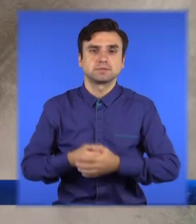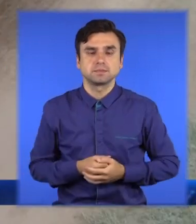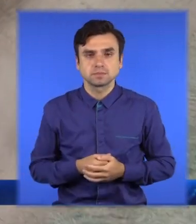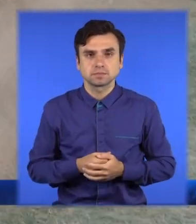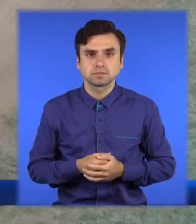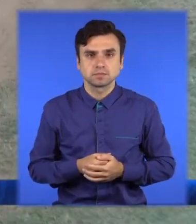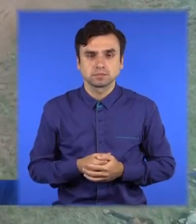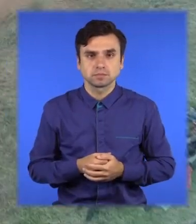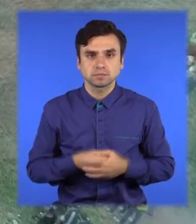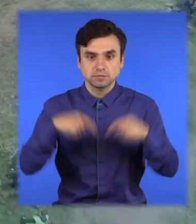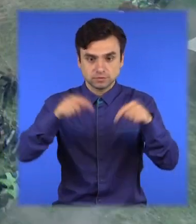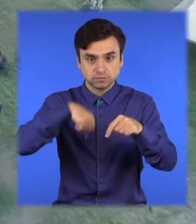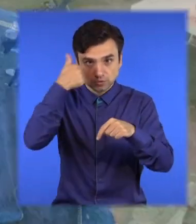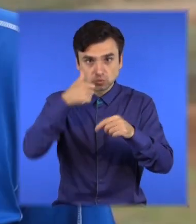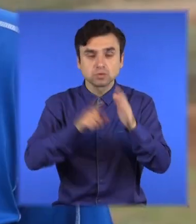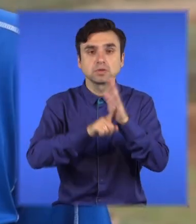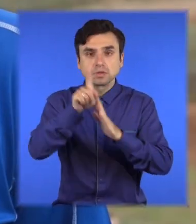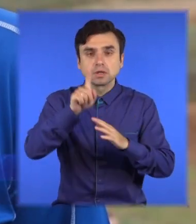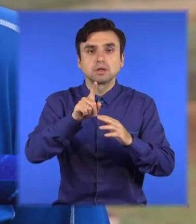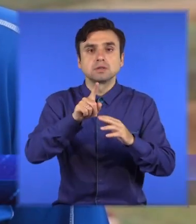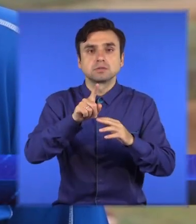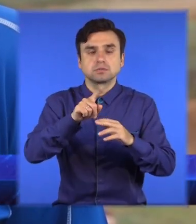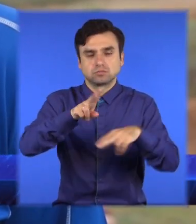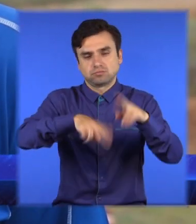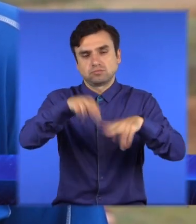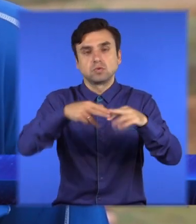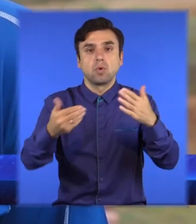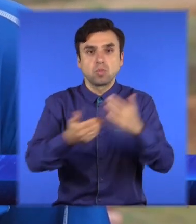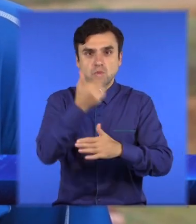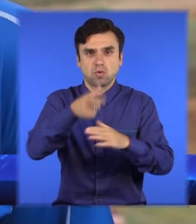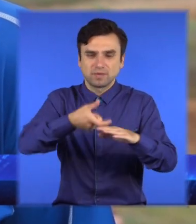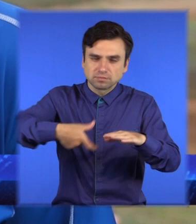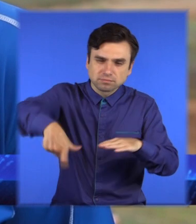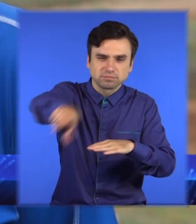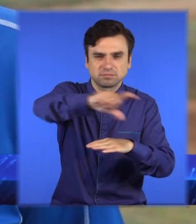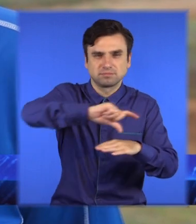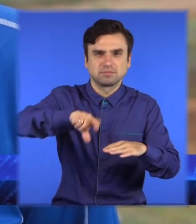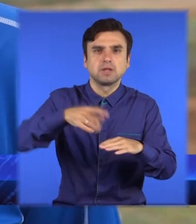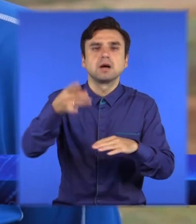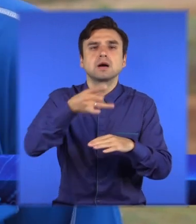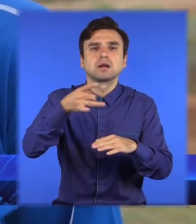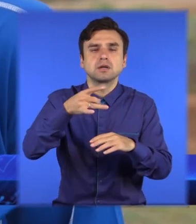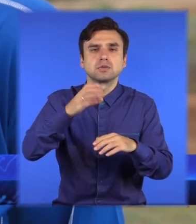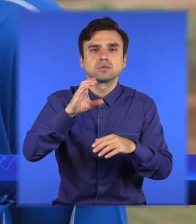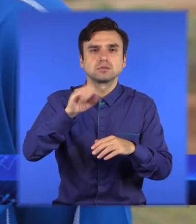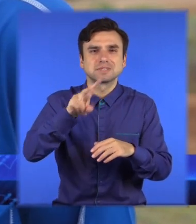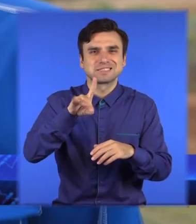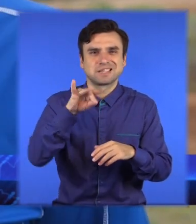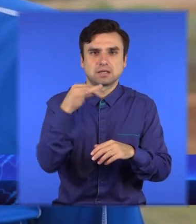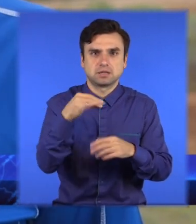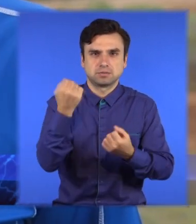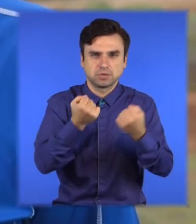хоч трохи відчувають себе на місці водія. Каждый год хожу, был в маю, просто на свой день рождения 25 мая, был такой ливень, и просто